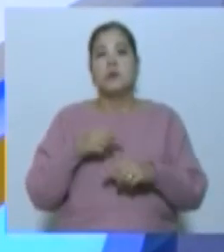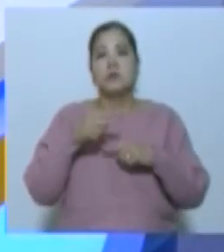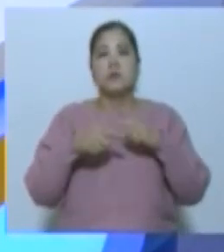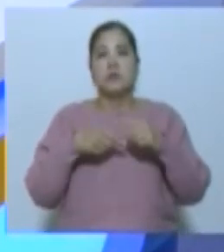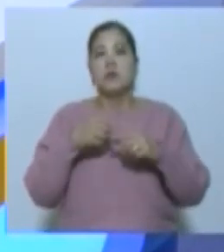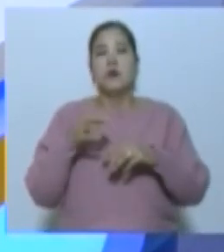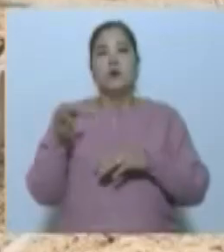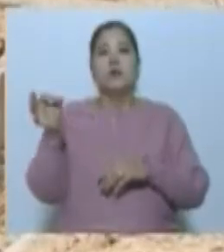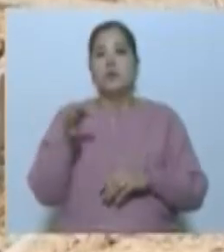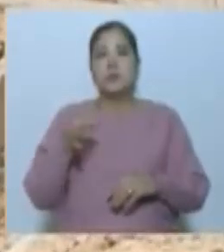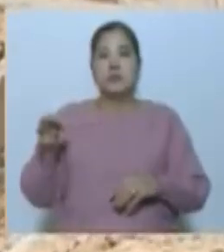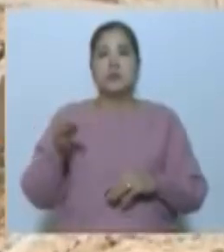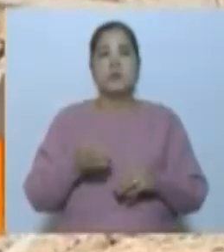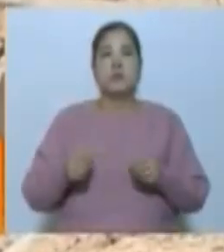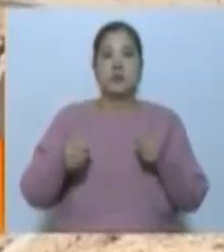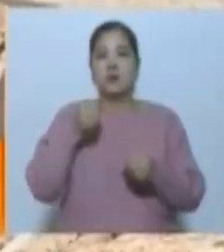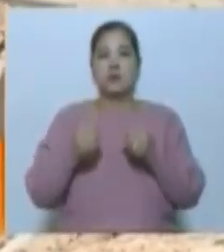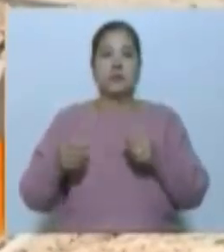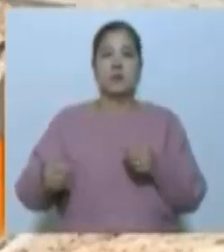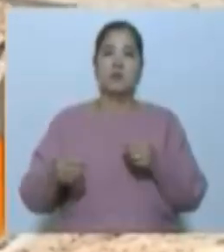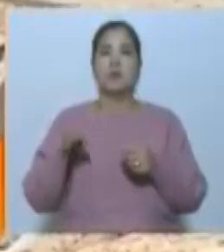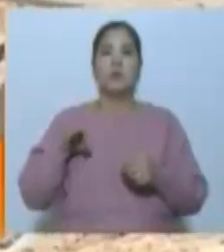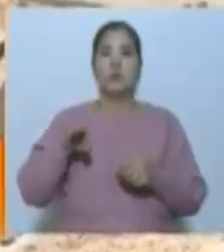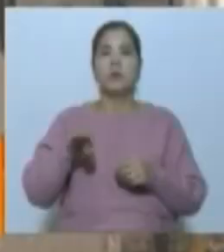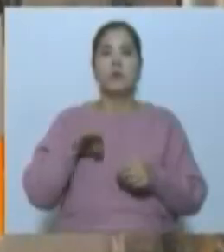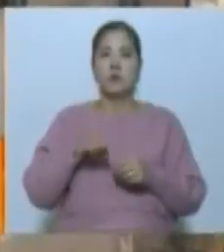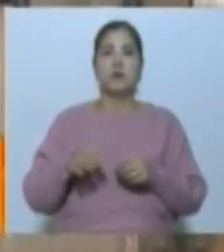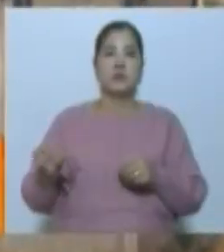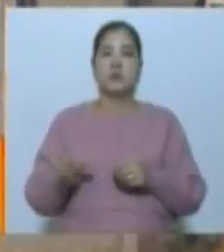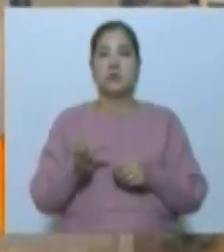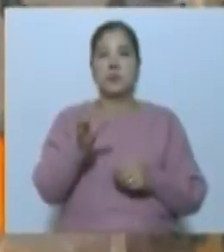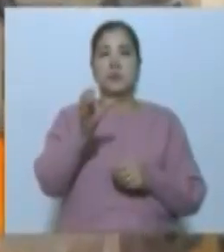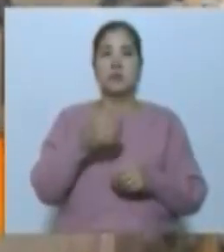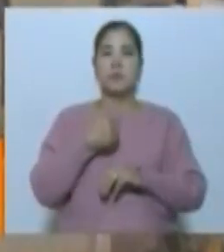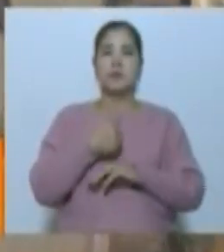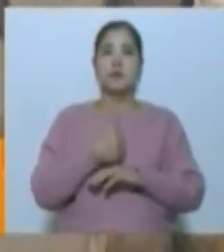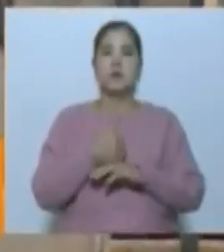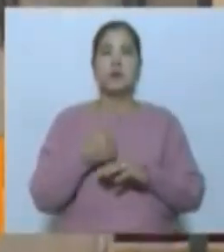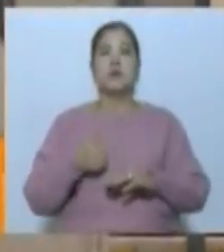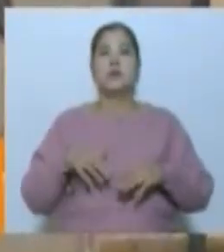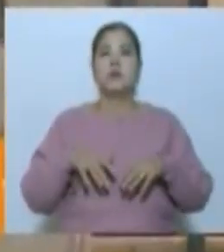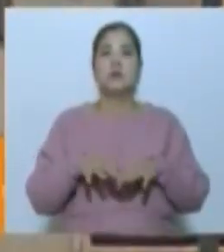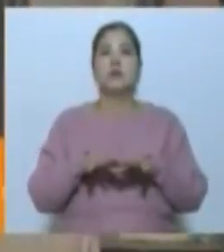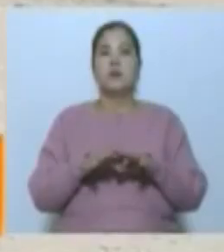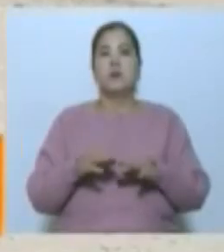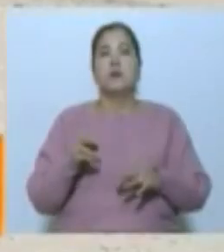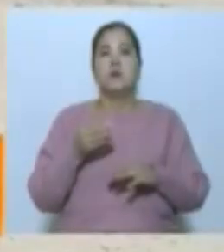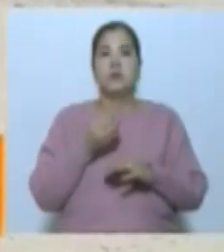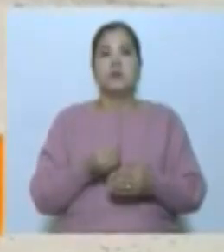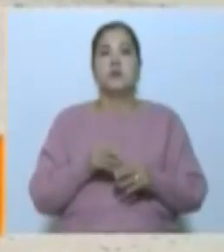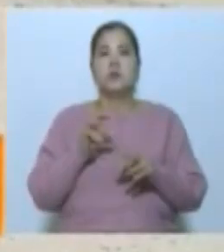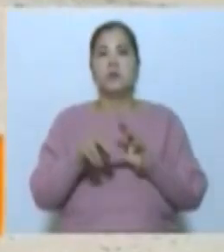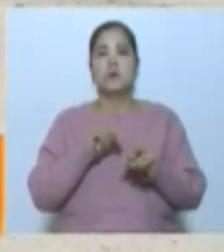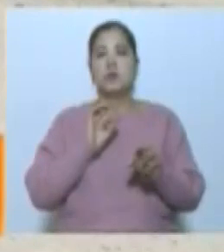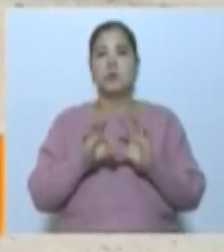мен облыстық жолаушылар көлігі және автомобиль жолдары басқармасы арасында жол құрылысына қолданылатын материалдар сапасына сараптама